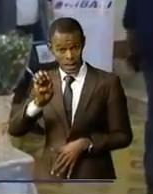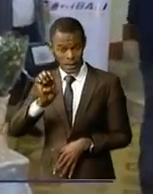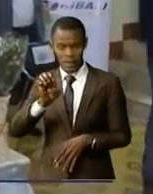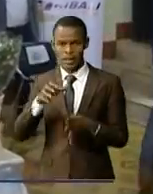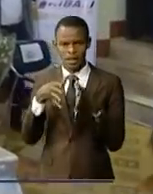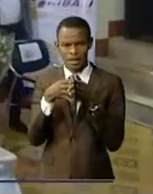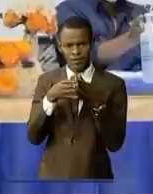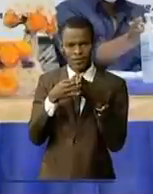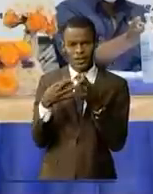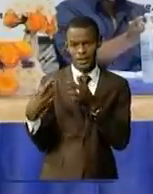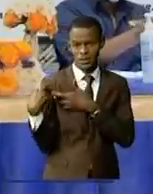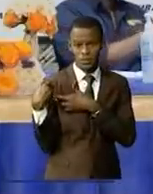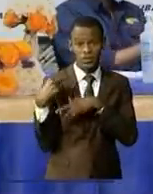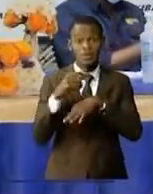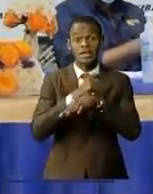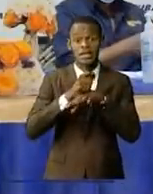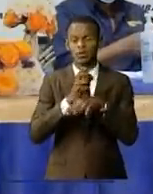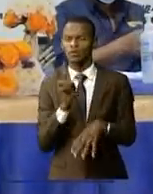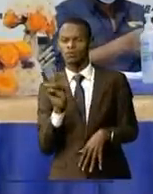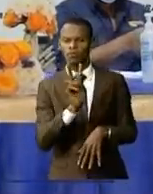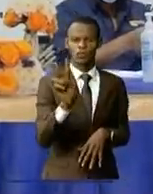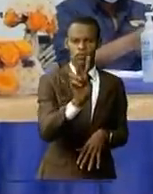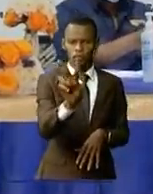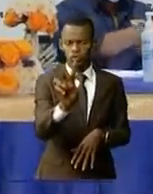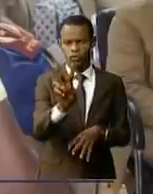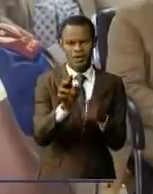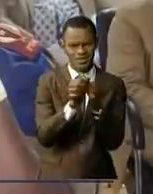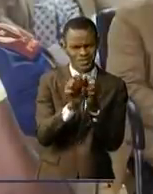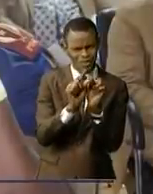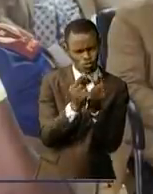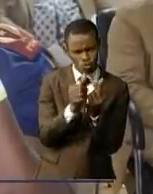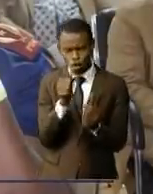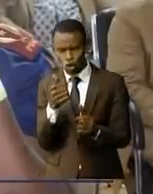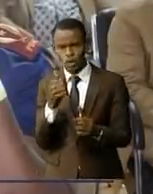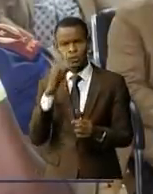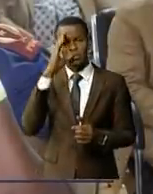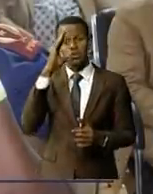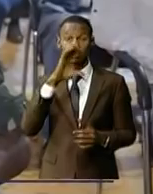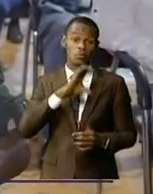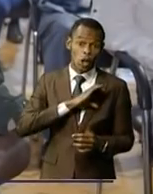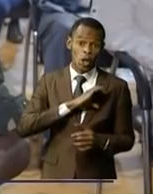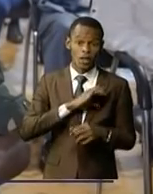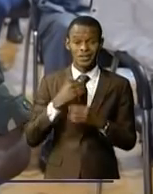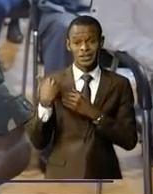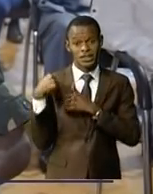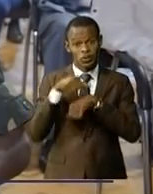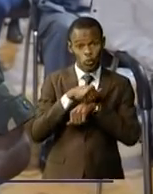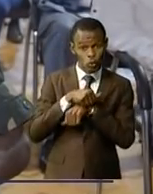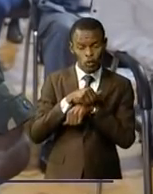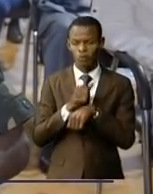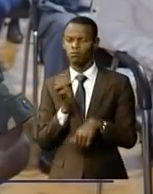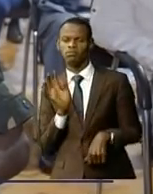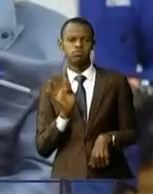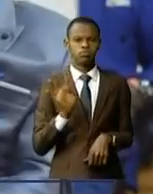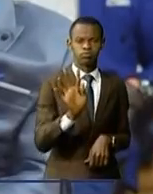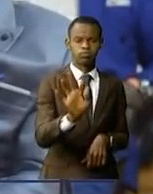des secteurs de Kibali, ainsi qu'une kyriole d'autorités politico-administratives, policières, militaires, coutumières et traditionnelles de cette partie du pays, ont pris une